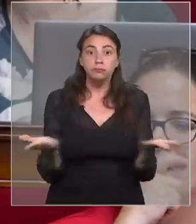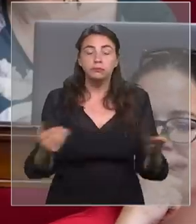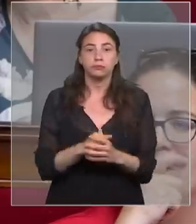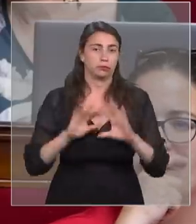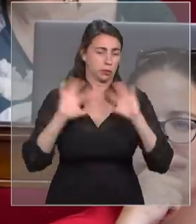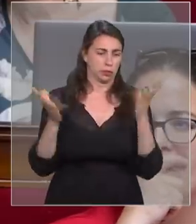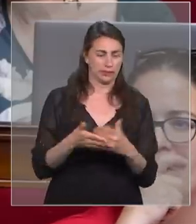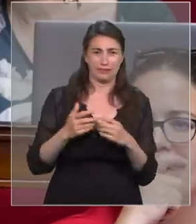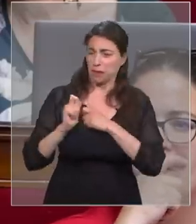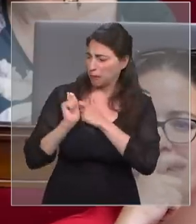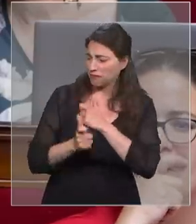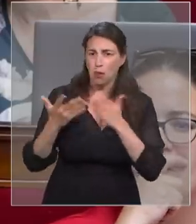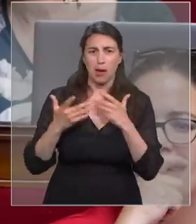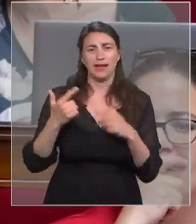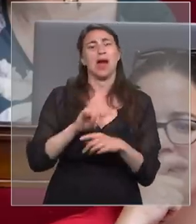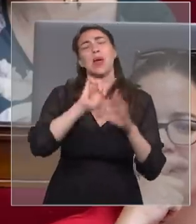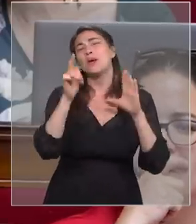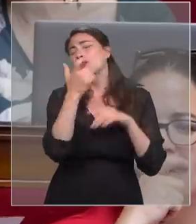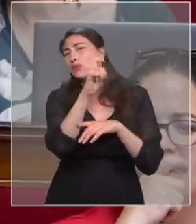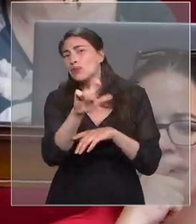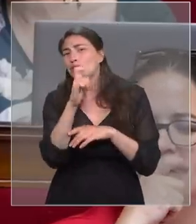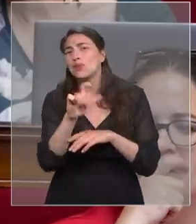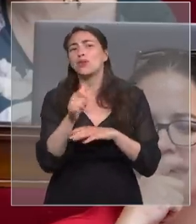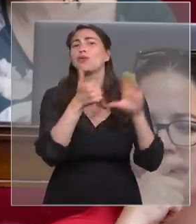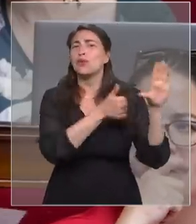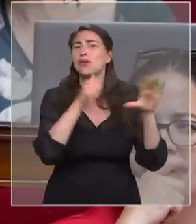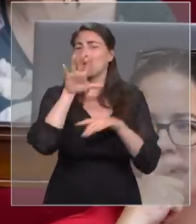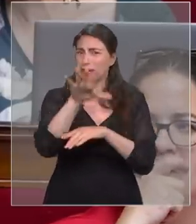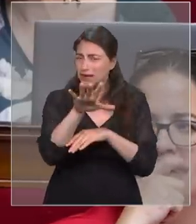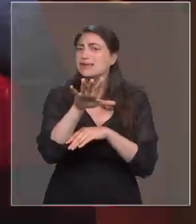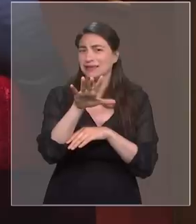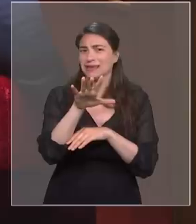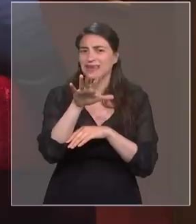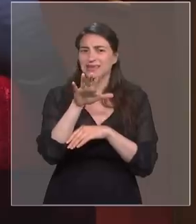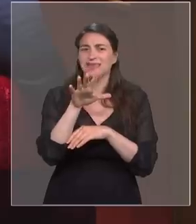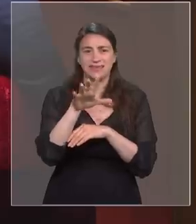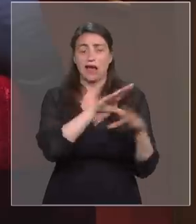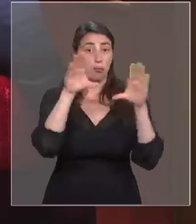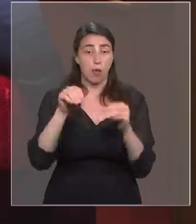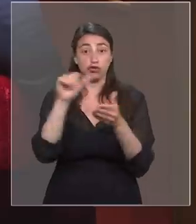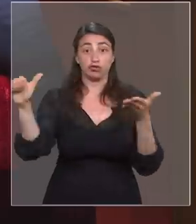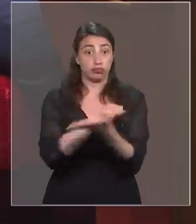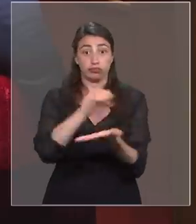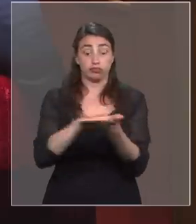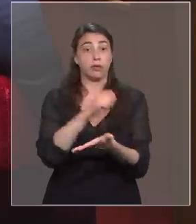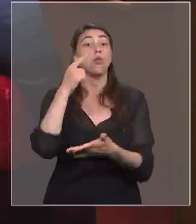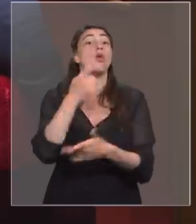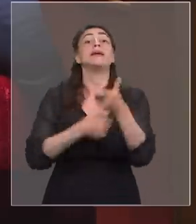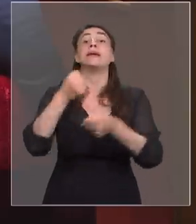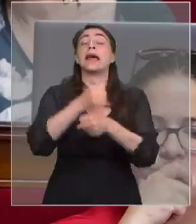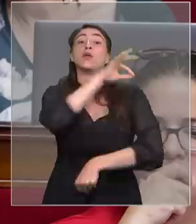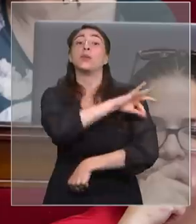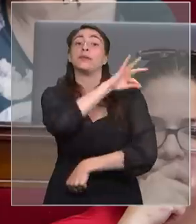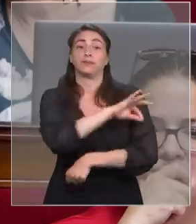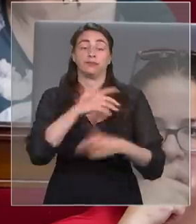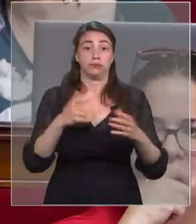265 suppressions de postes sur le site de production de vaccins de Marcy-l'Étoile et s'inscrivent dans une stratégie de long terme de Sanofi, le démantèlement de sa